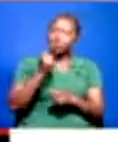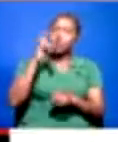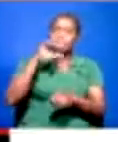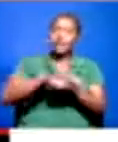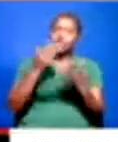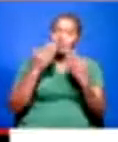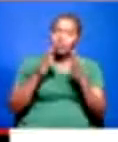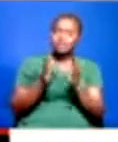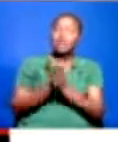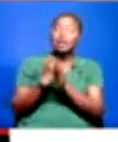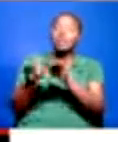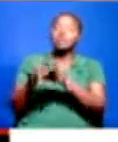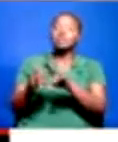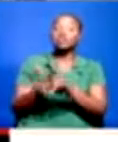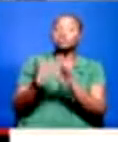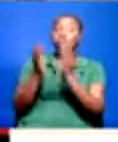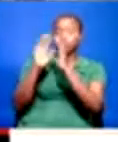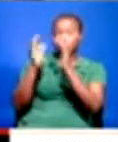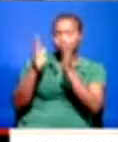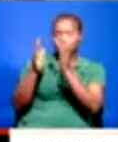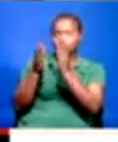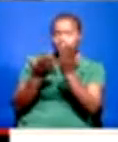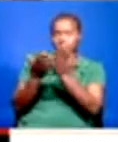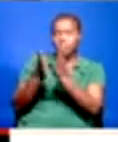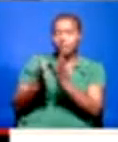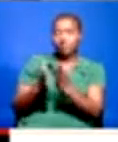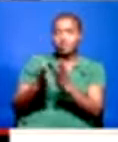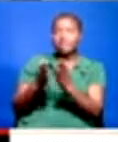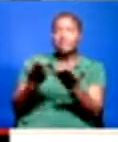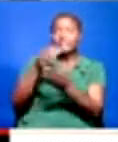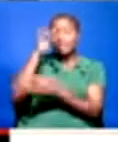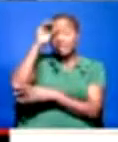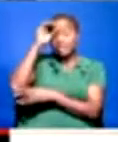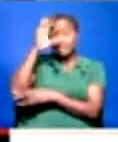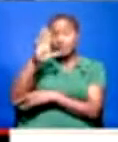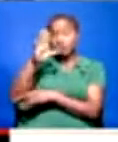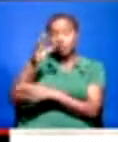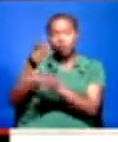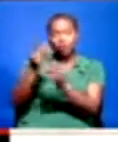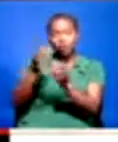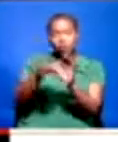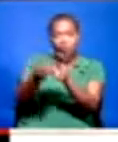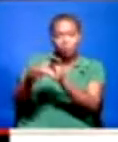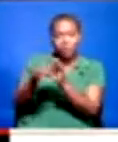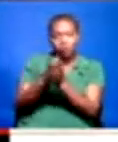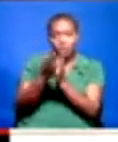Kioi pia aliwapongeza wahudumu wa huko Kiambu kwa kushirikiana